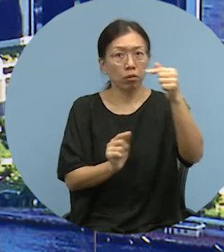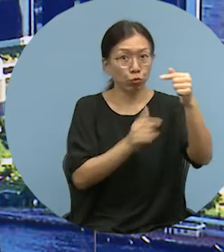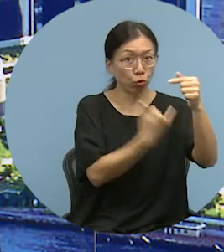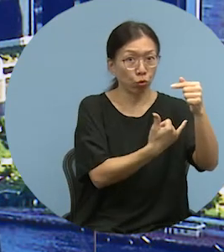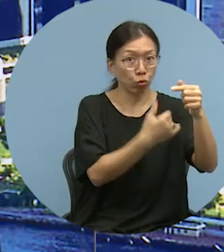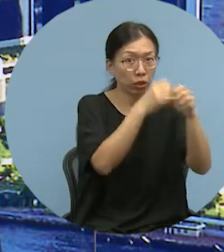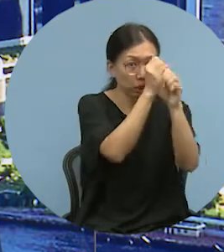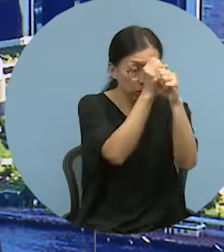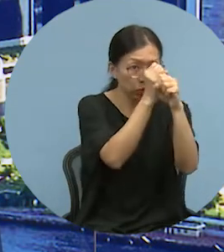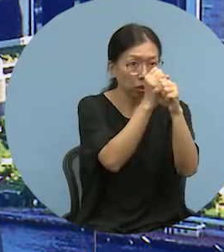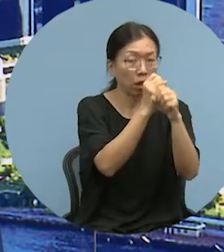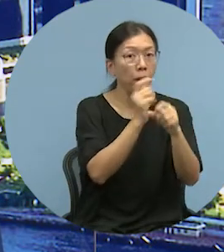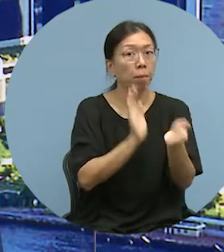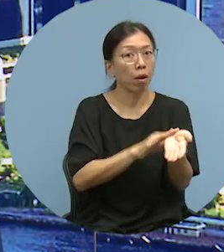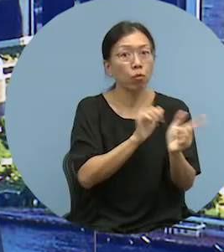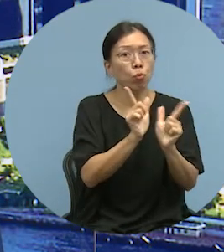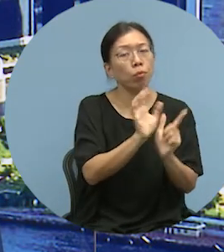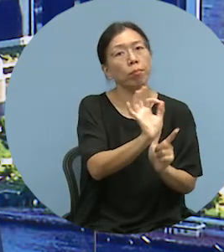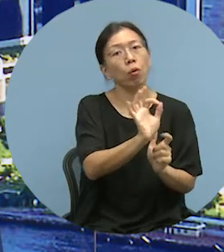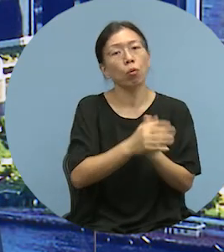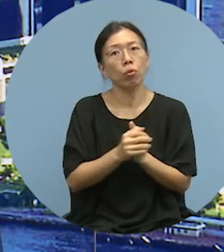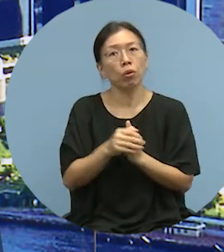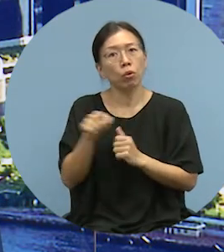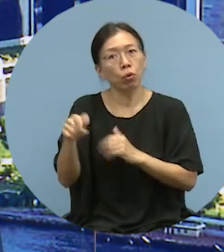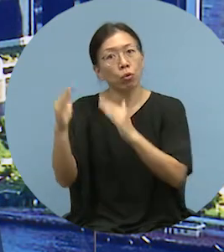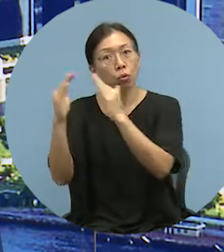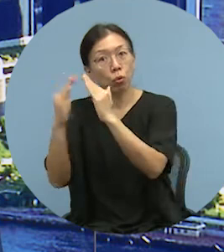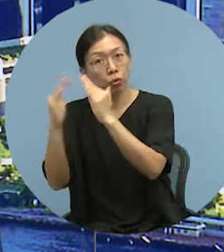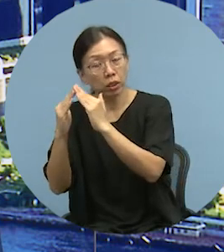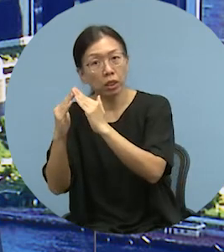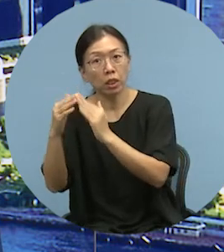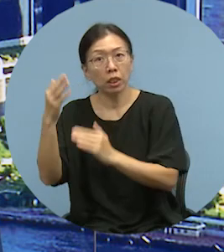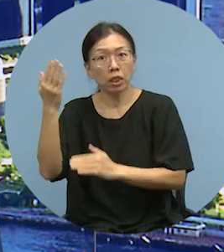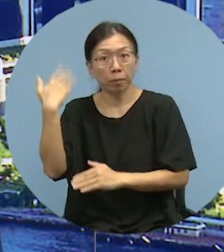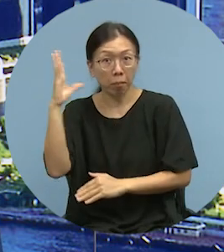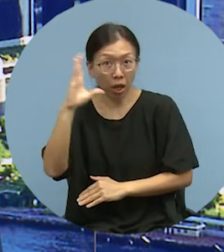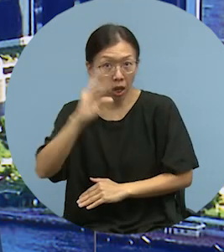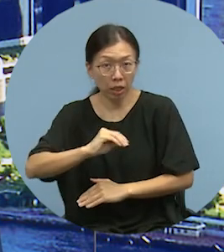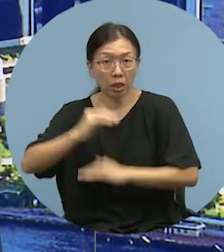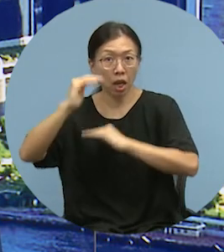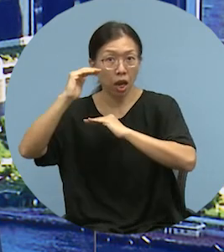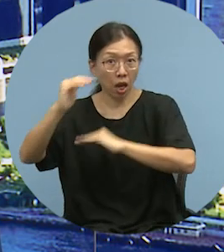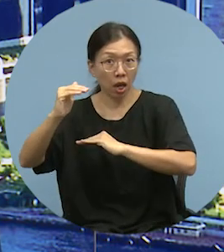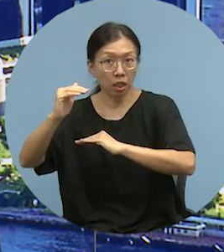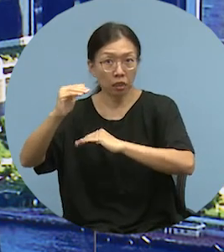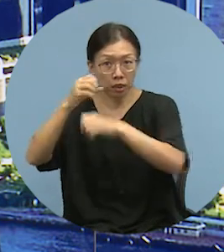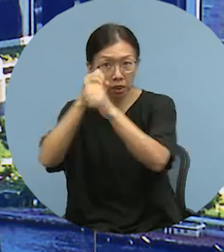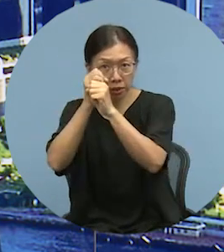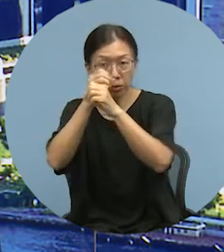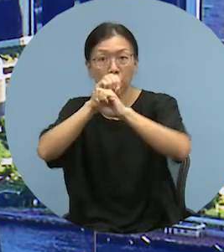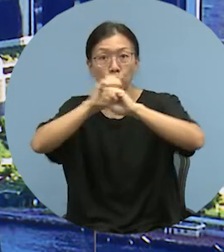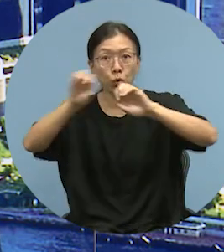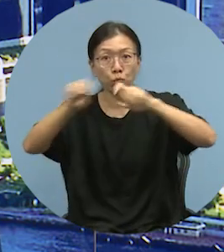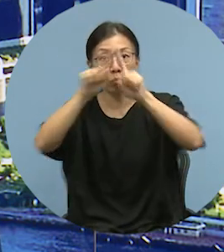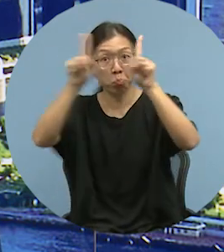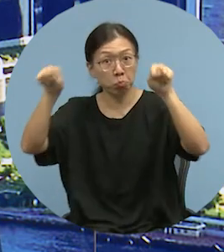就係冇病徵嘅。咁佢住嘅地方咧係琴晚就做咗呢個限制及檢測嗰個通告啦，